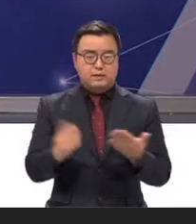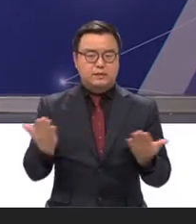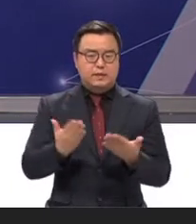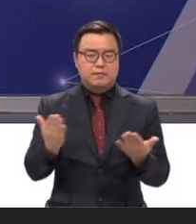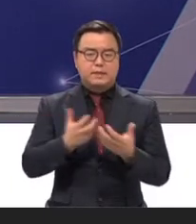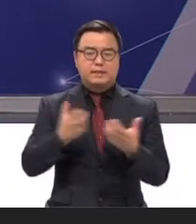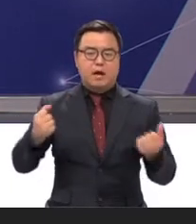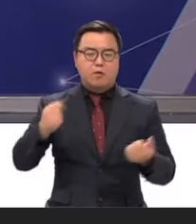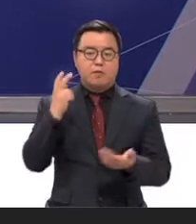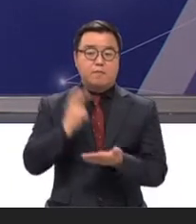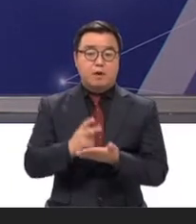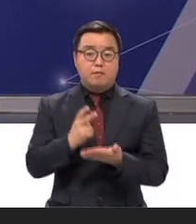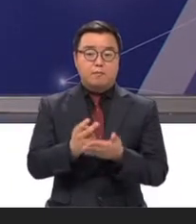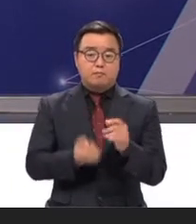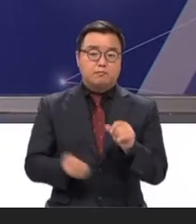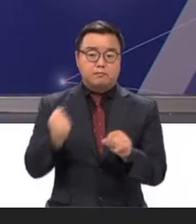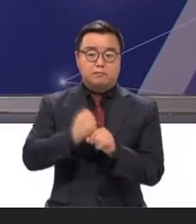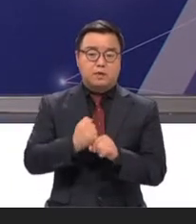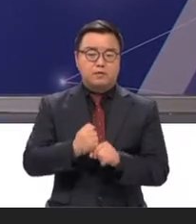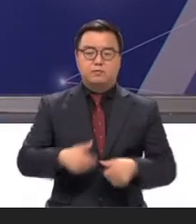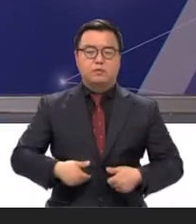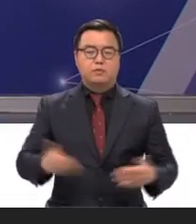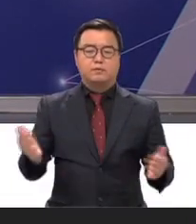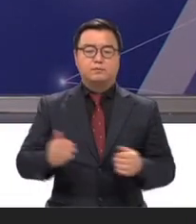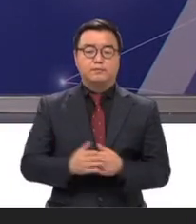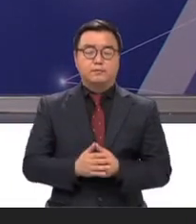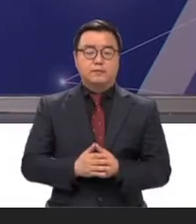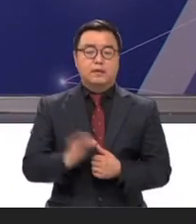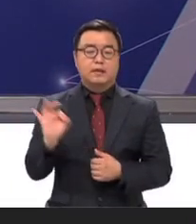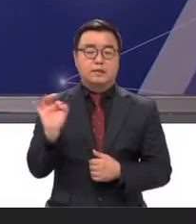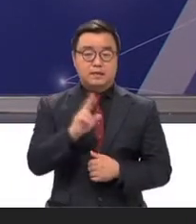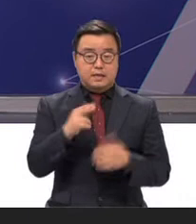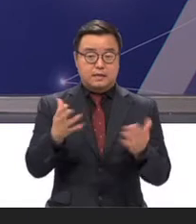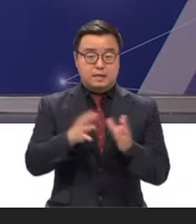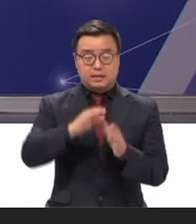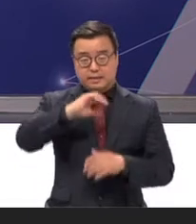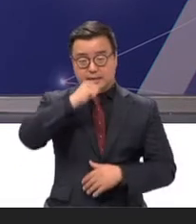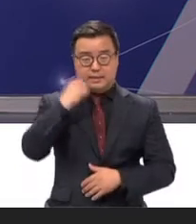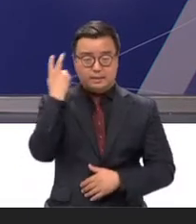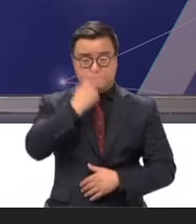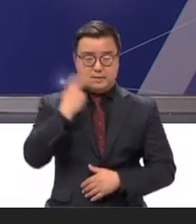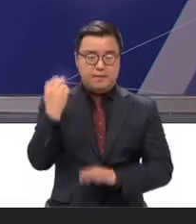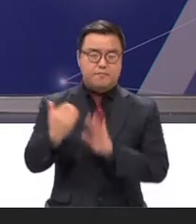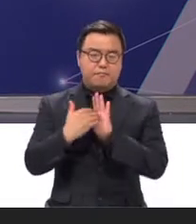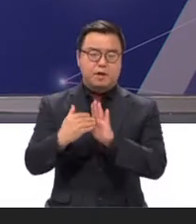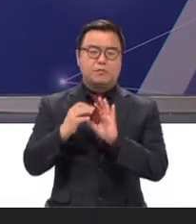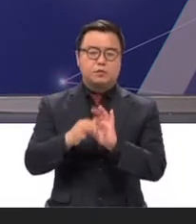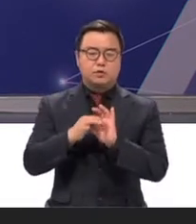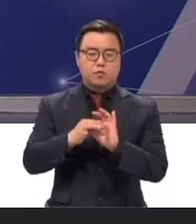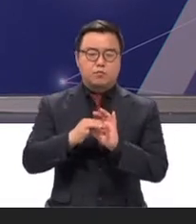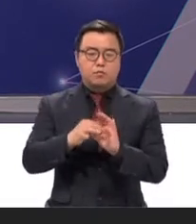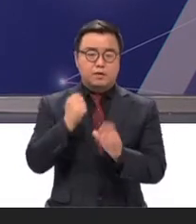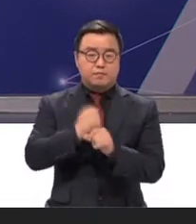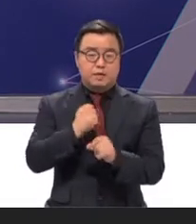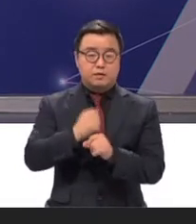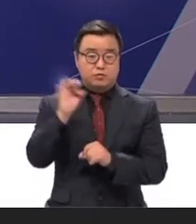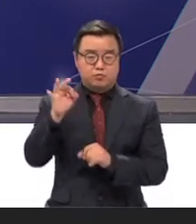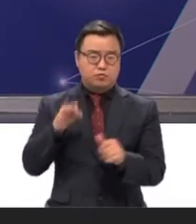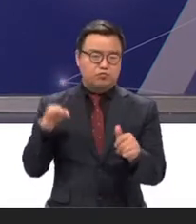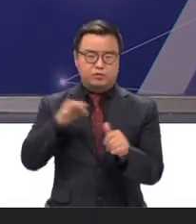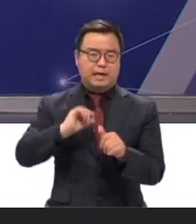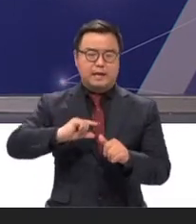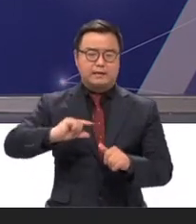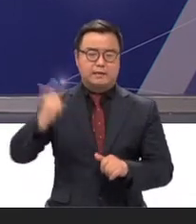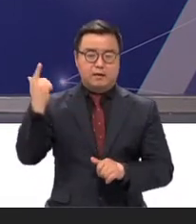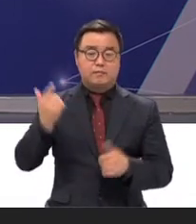입법 절차가 필요하지 않습니다. 야당이 예산안 심사를 막아서라도 국정교과서 제작비를 주지 않겠다고 한 건 바로 이